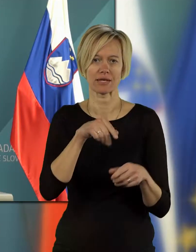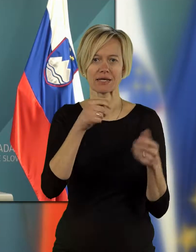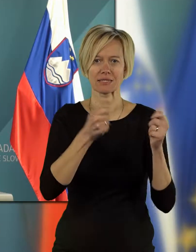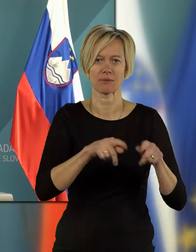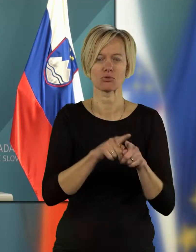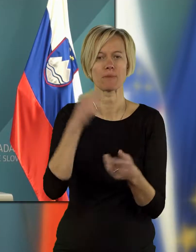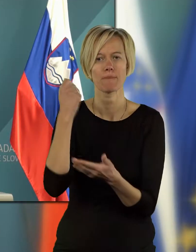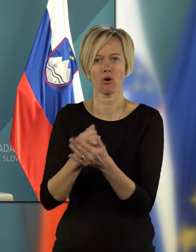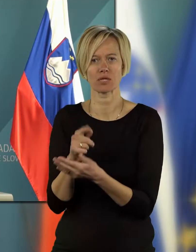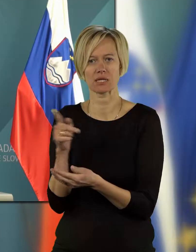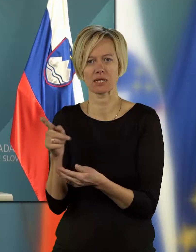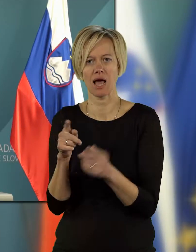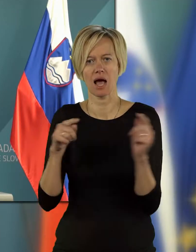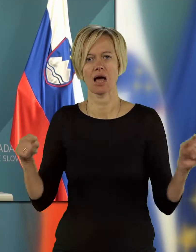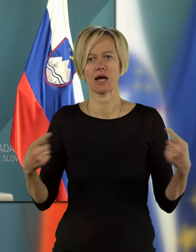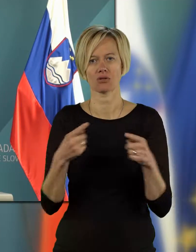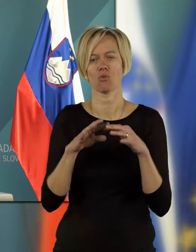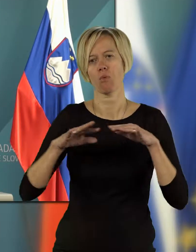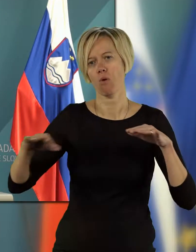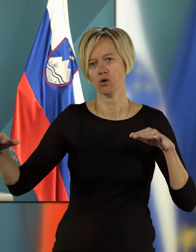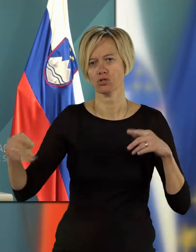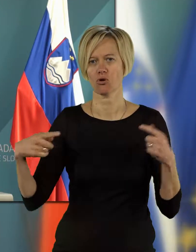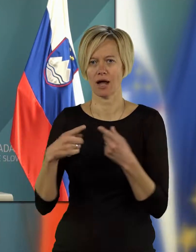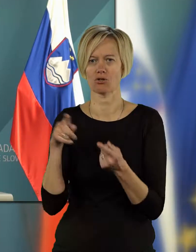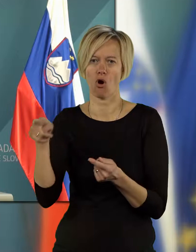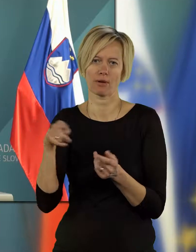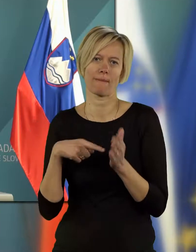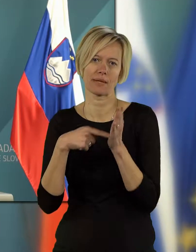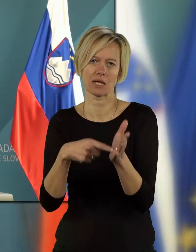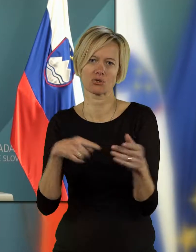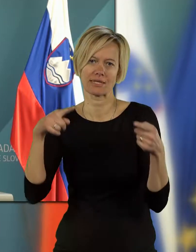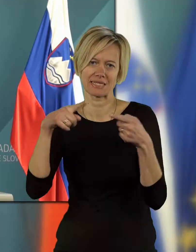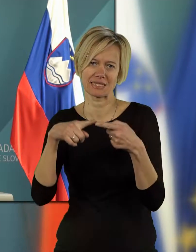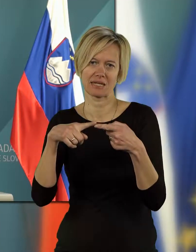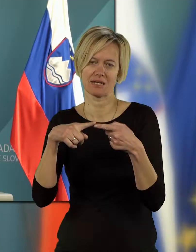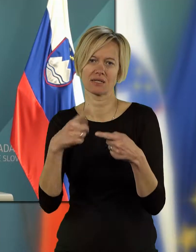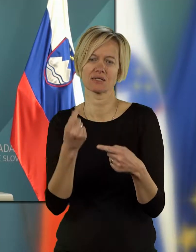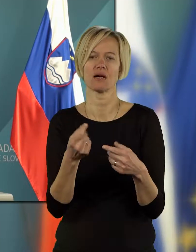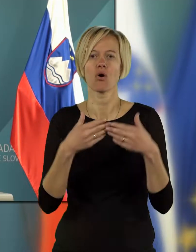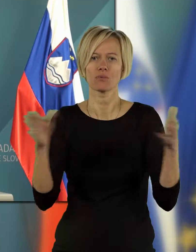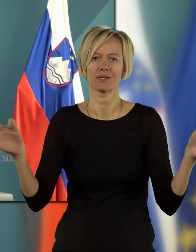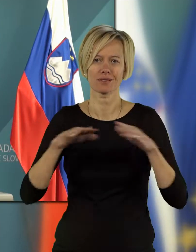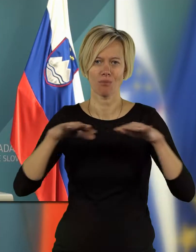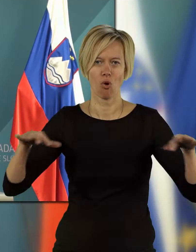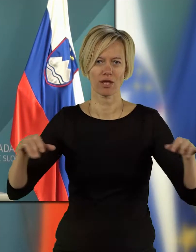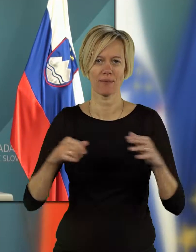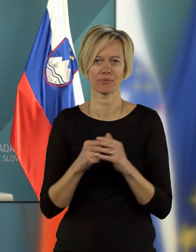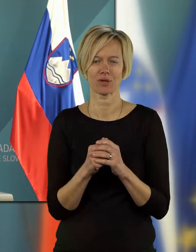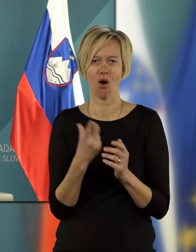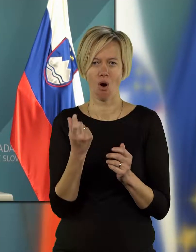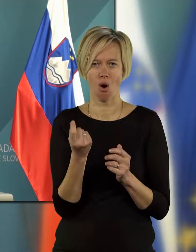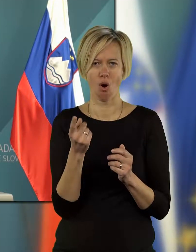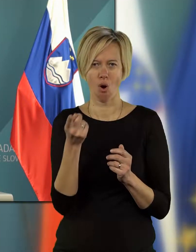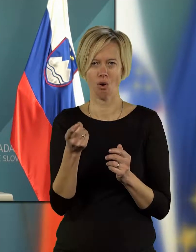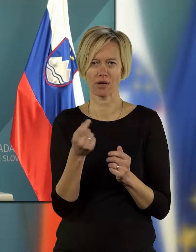tega sklepa, je tudi potrdila karto, pomorsko karto, ki prikazuje stik z odprtim morjem,